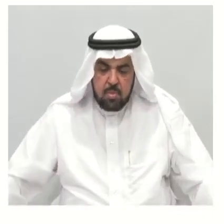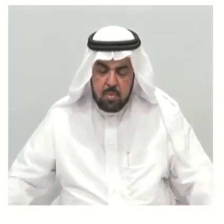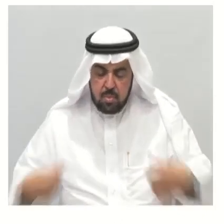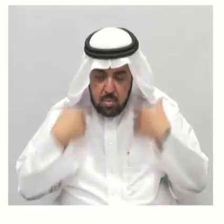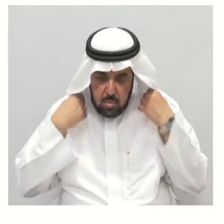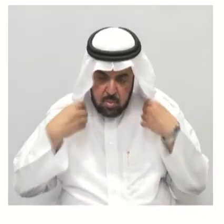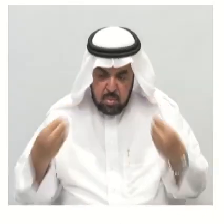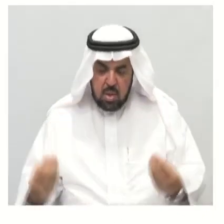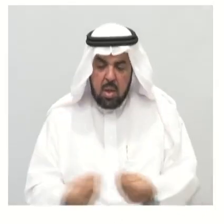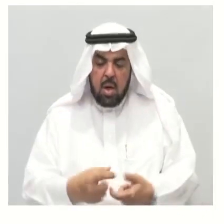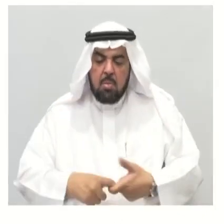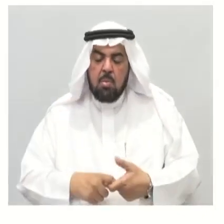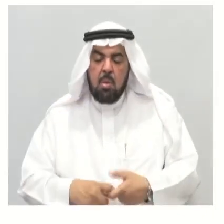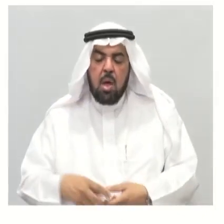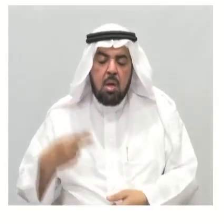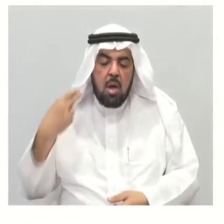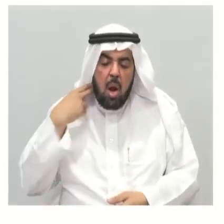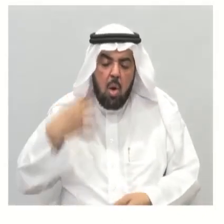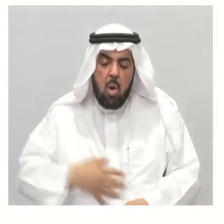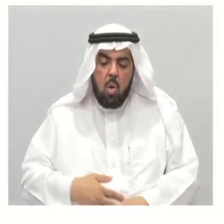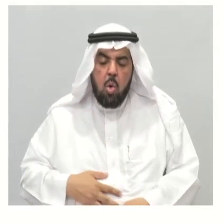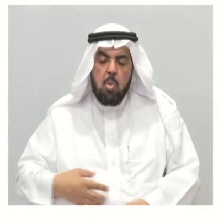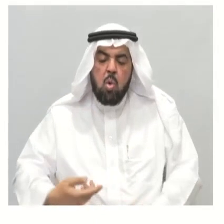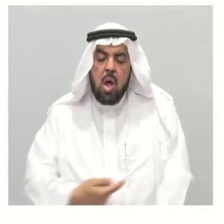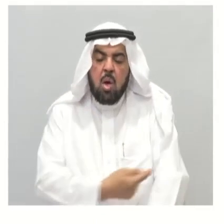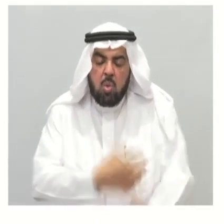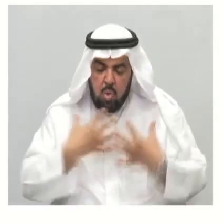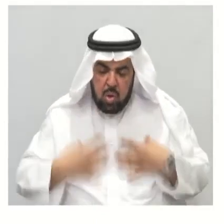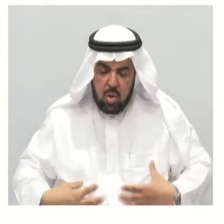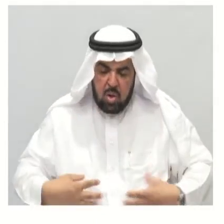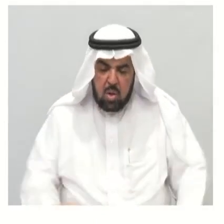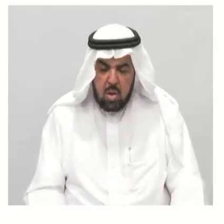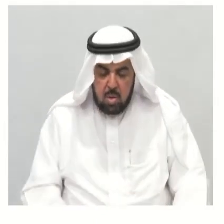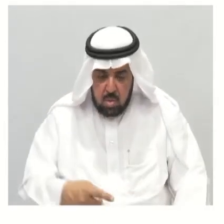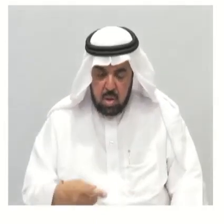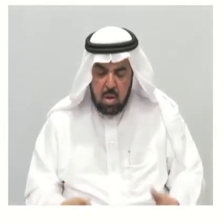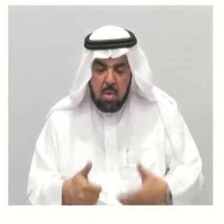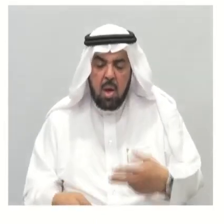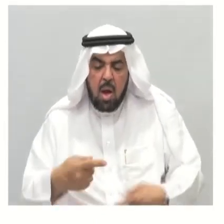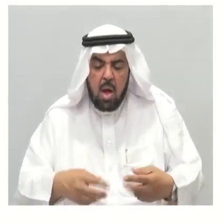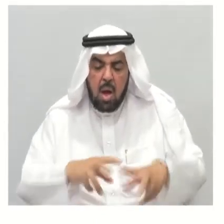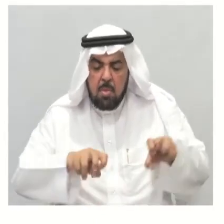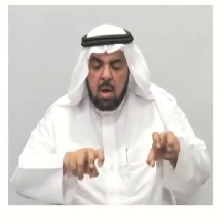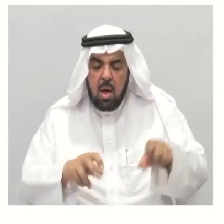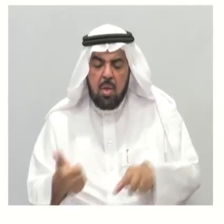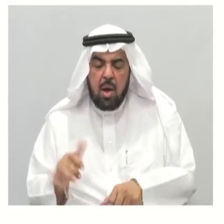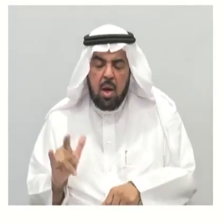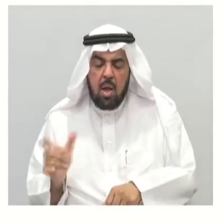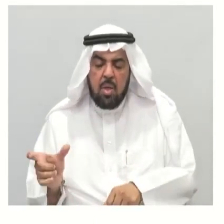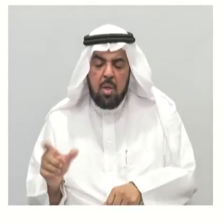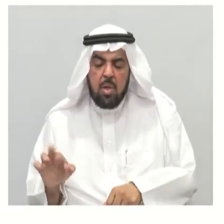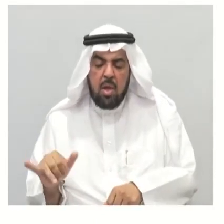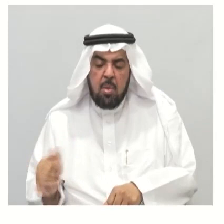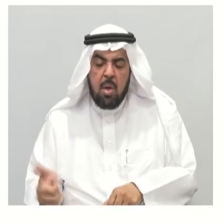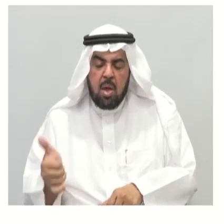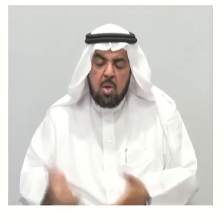الربط مع العلوم والصحة. هناك أبحاث عن الإنزيمات، اكتشف الباحثون إنزيماً في الفواكه يعمل على